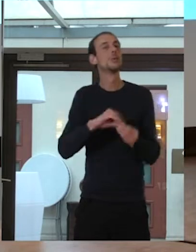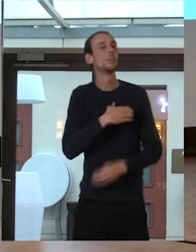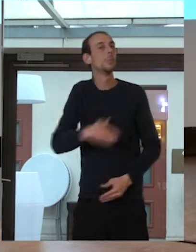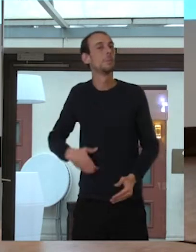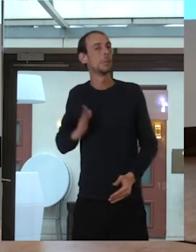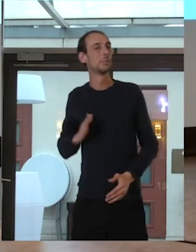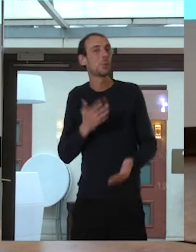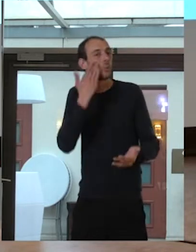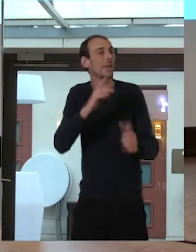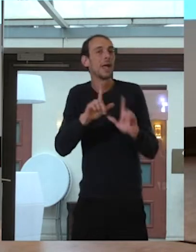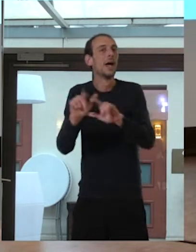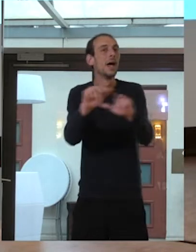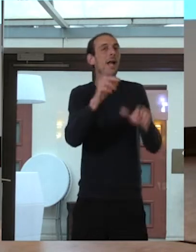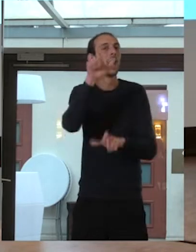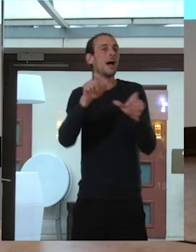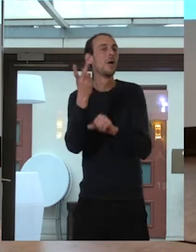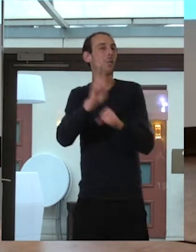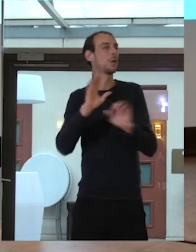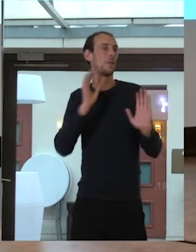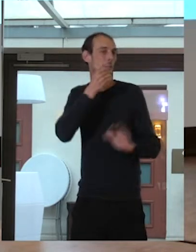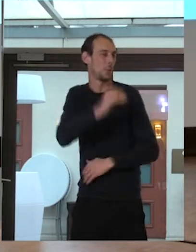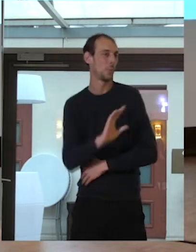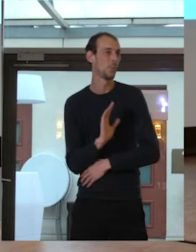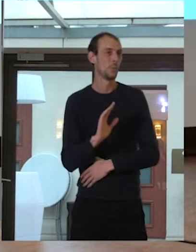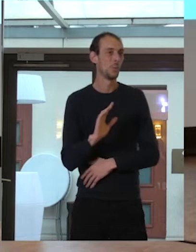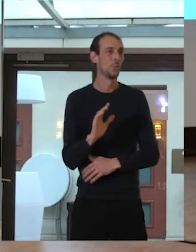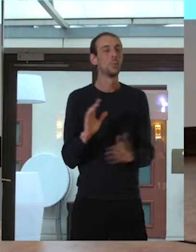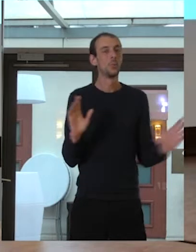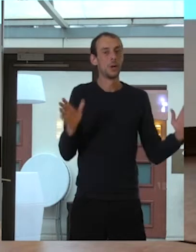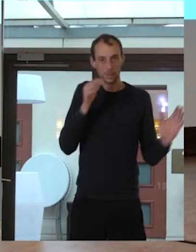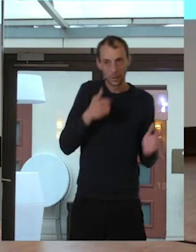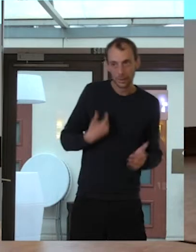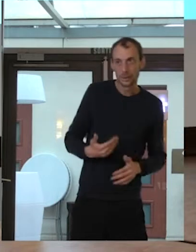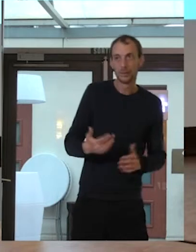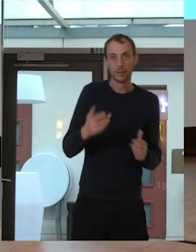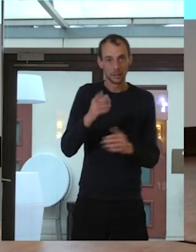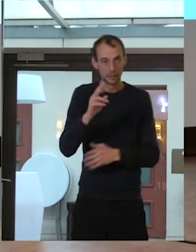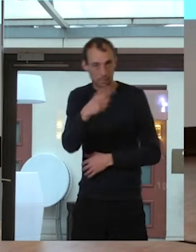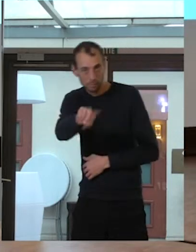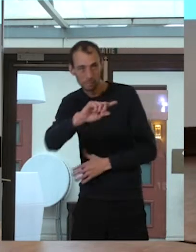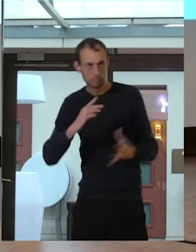très bien représenté. Donc, je souhaite vraiment, pour terminer, vous remercier pour votre engagement